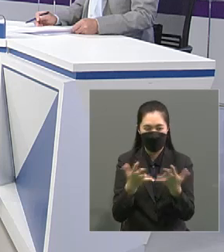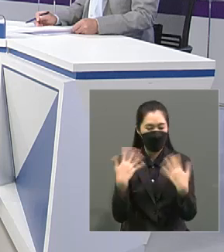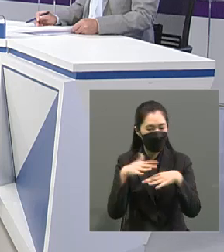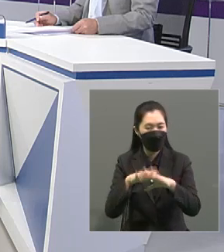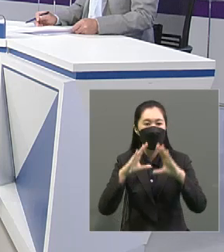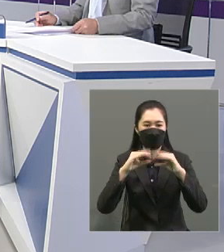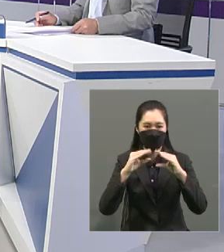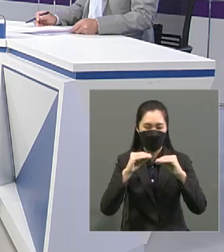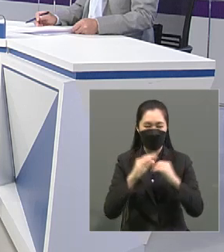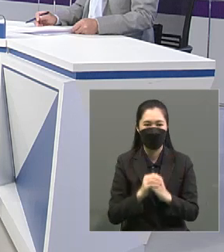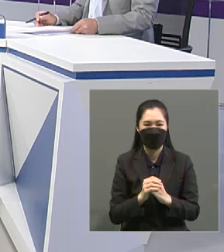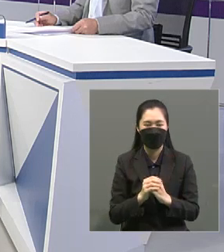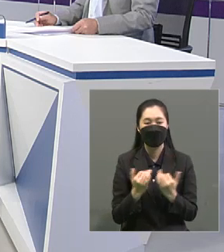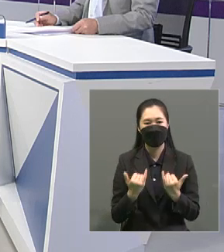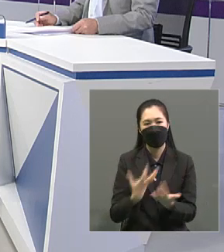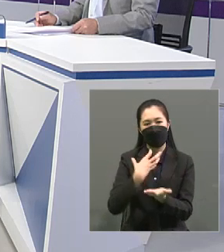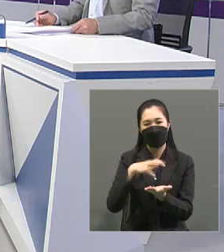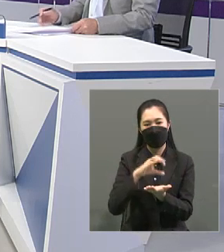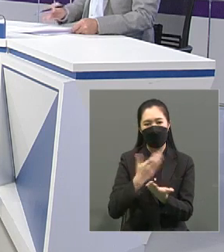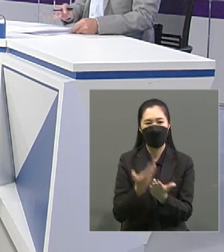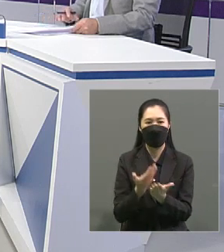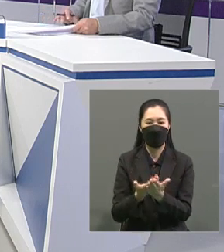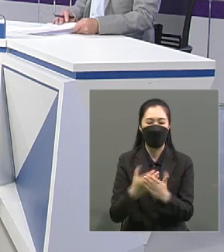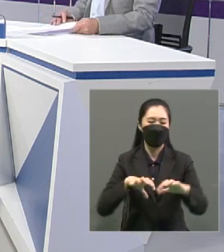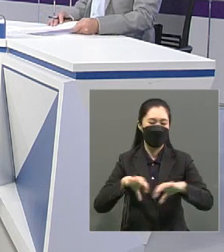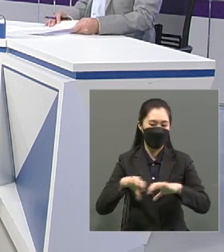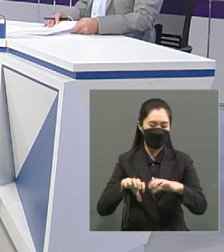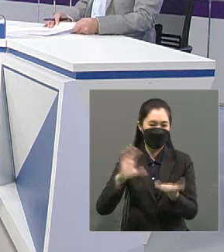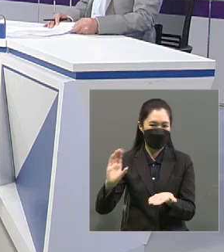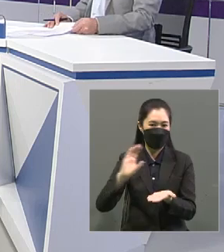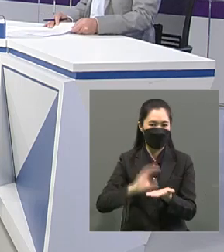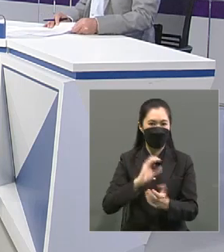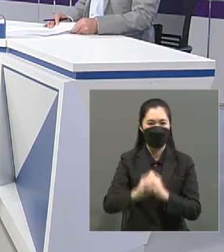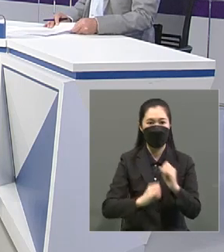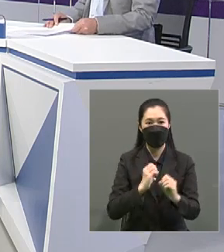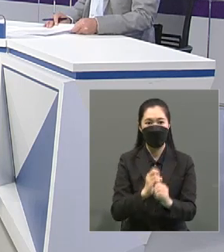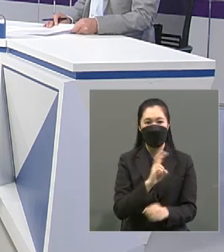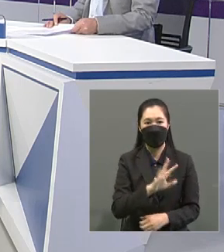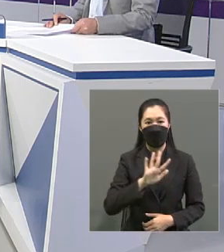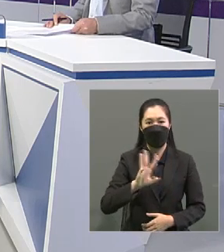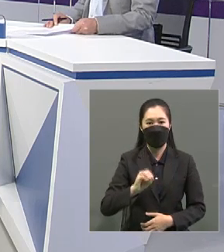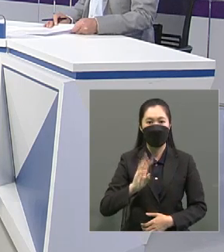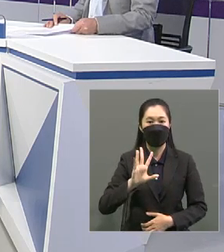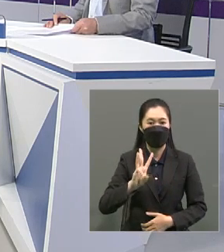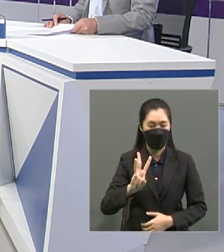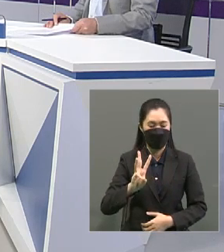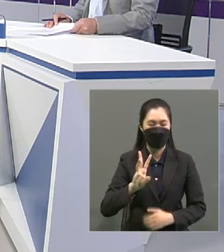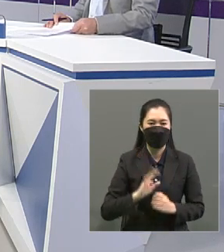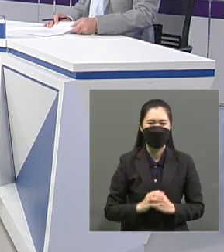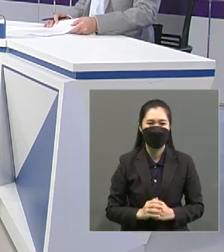ประชุมทันทีและทั้งหมดนี้ค่ะก็คือการพิจารณาร่างงบประมาณรายจ่ายประจำปี2566ที่รัฐสภาค่ะ